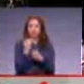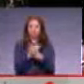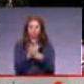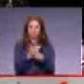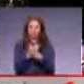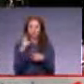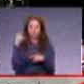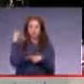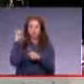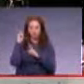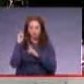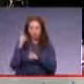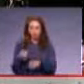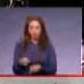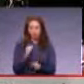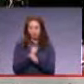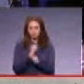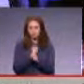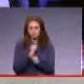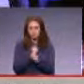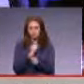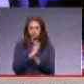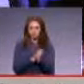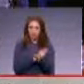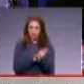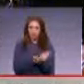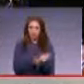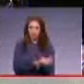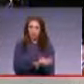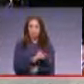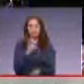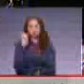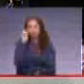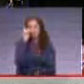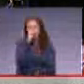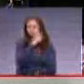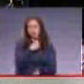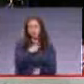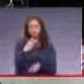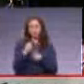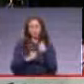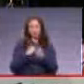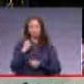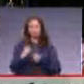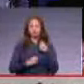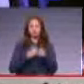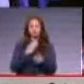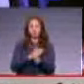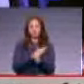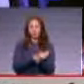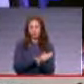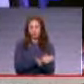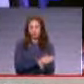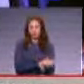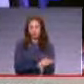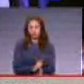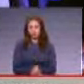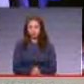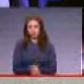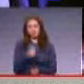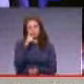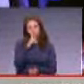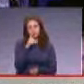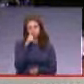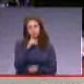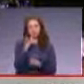وحياتي. طبعا تعبتي كتير جدا جدا جدا. و استحملت